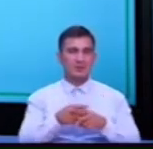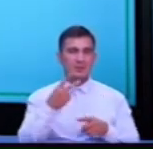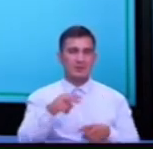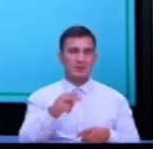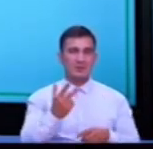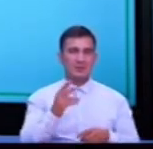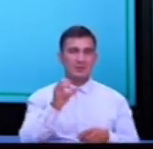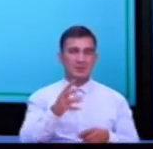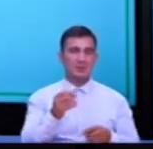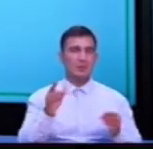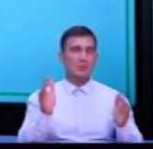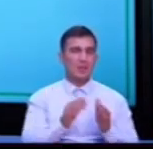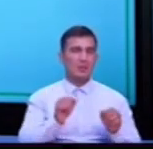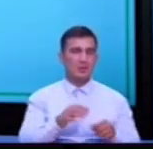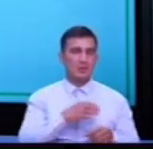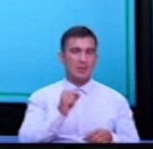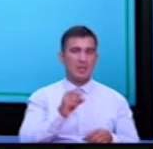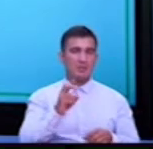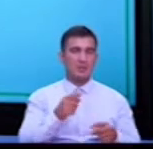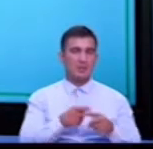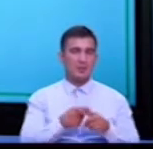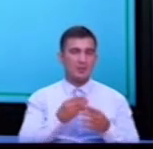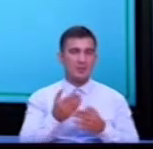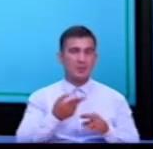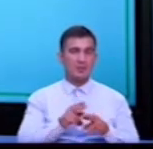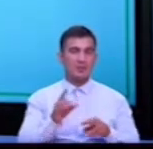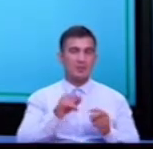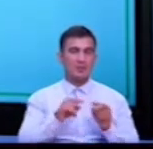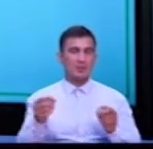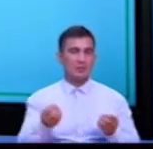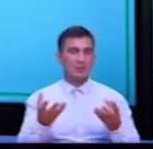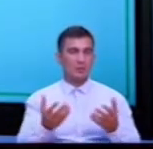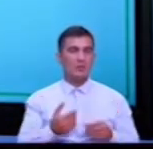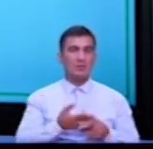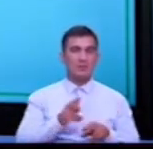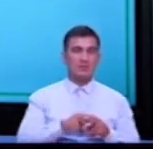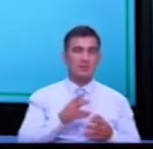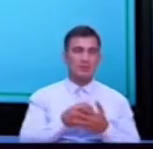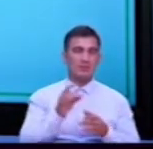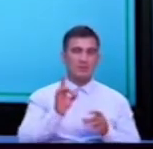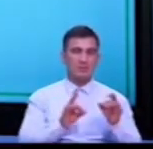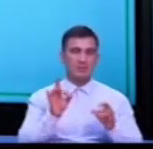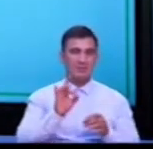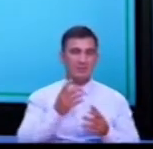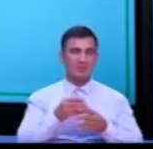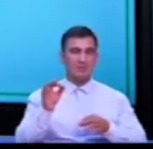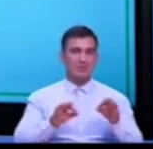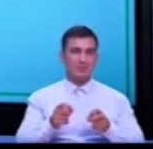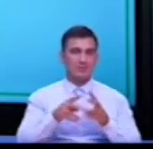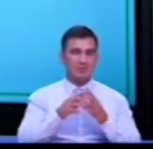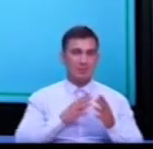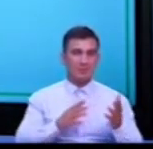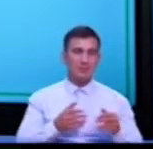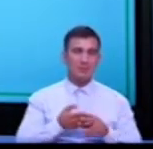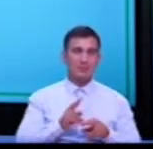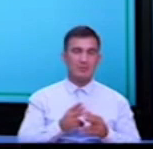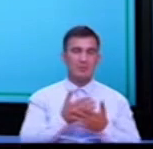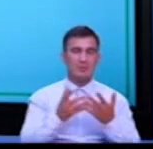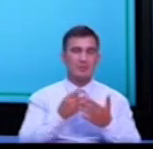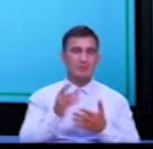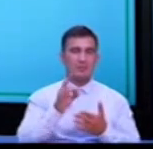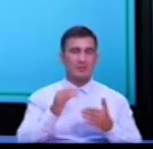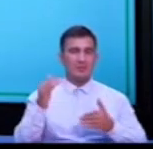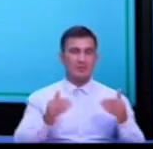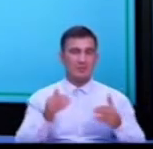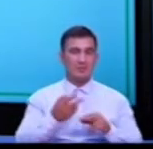23 cm qisqa bo'lsa, AB kesmaning uzunligini toping. Mana chizmada uni belgilab oldik. Demak, C nuqta AB kesmani